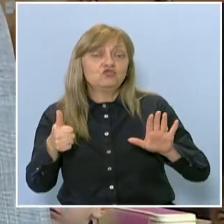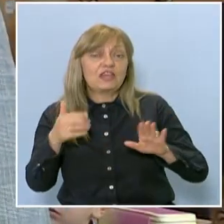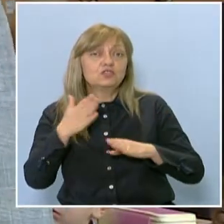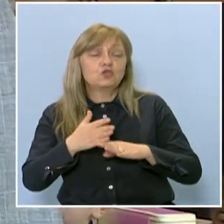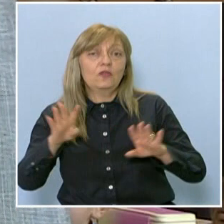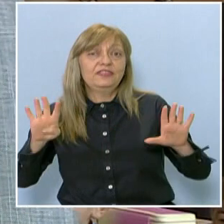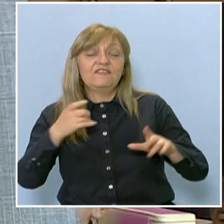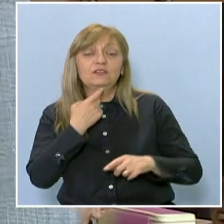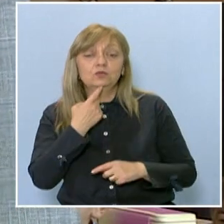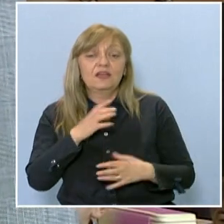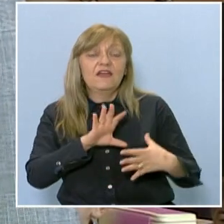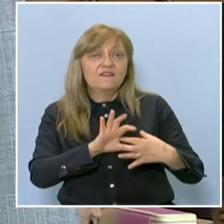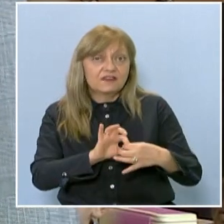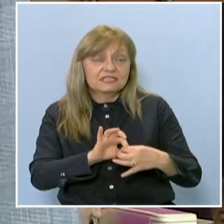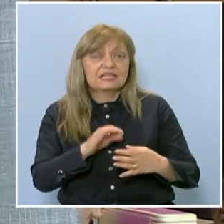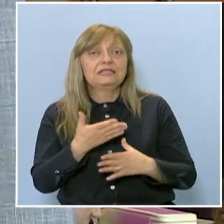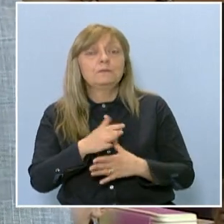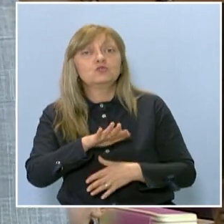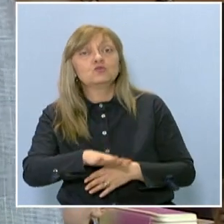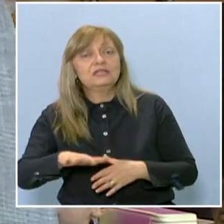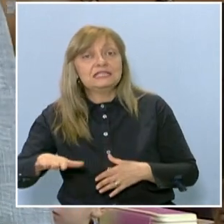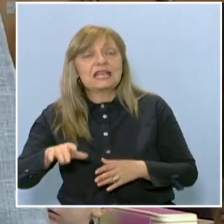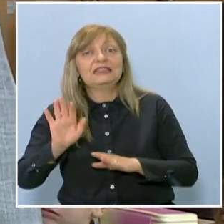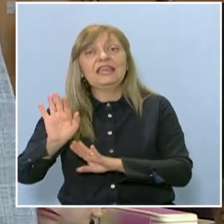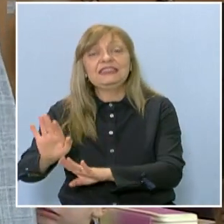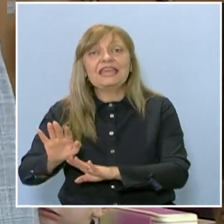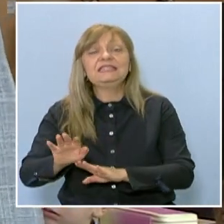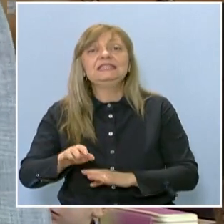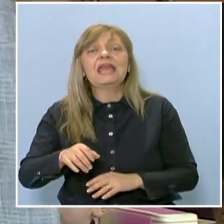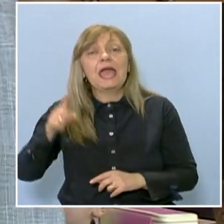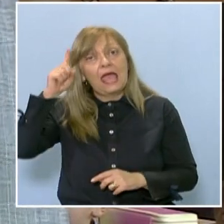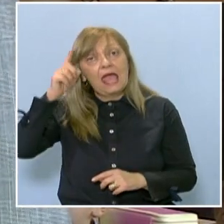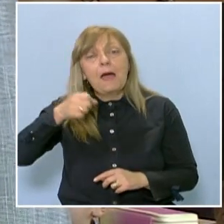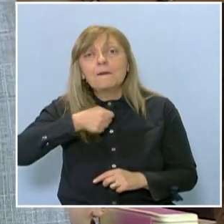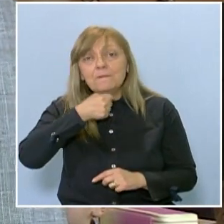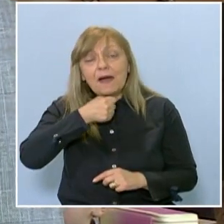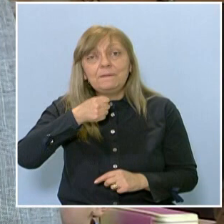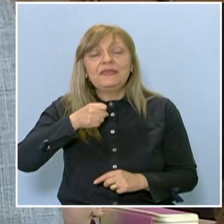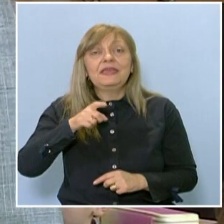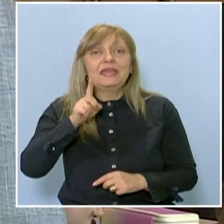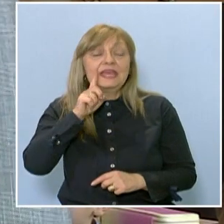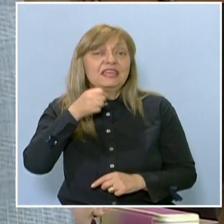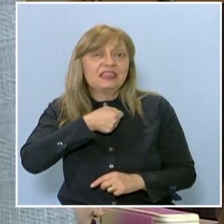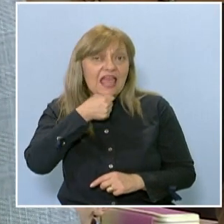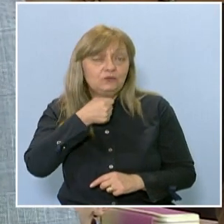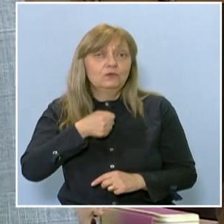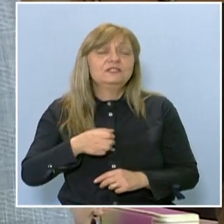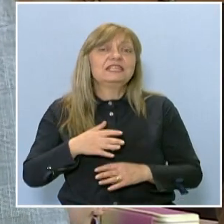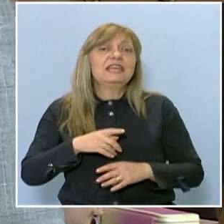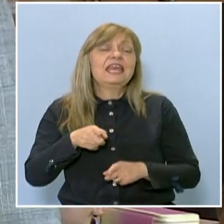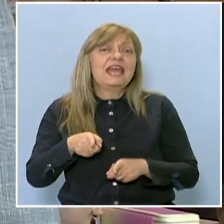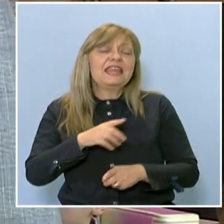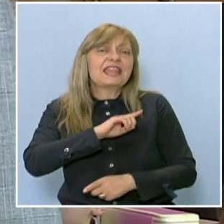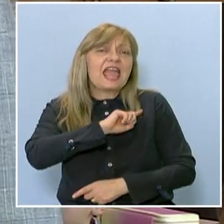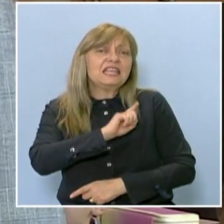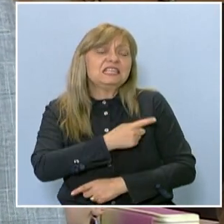Връзката между децата и техните баби и дядовци в този период е най-силна и именно